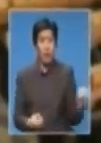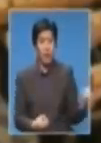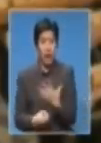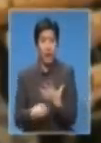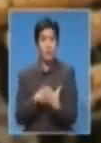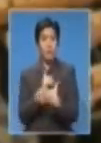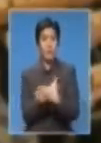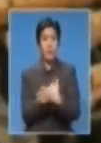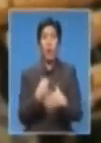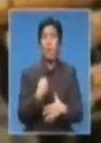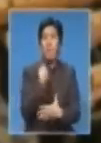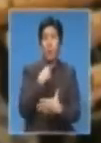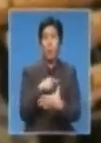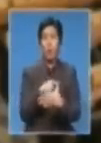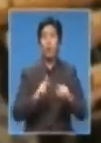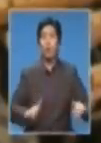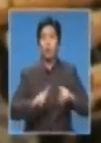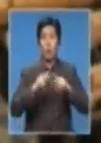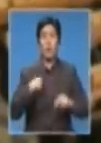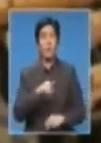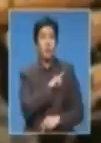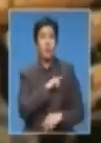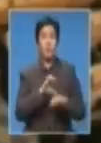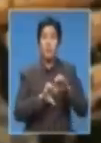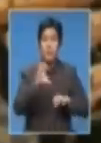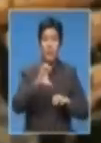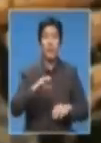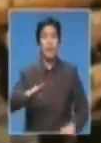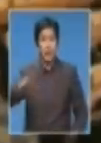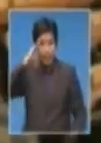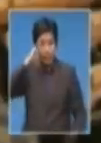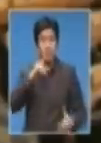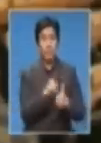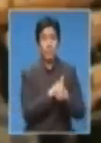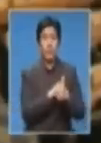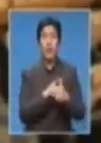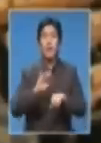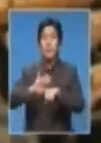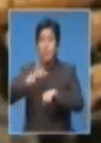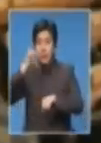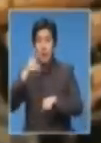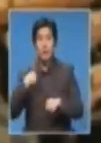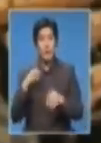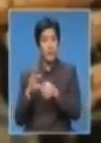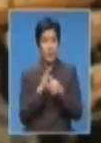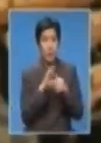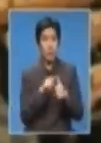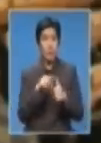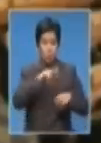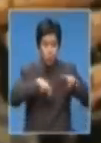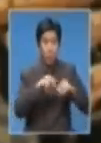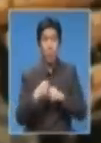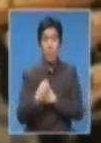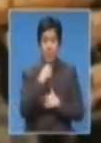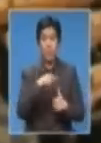งนะกระทรวงหลักก็มีอยู่แล้วกลาโหมมหาดไทยนะแล้วกระทรวงทรัพย์ต่างๆเหล่านี้ที่มีผลกระทบกับทรัพยาก